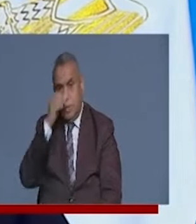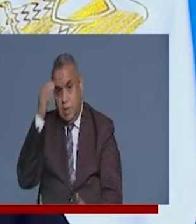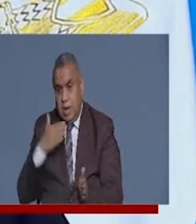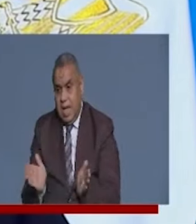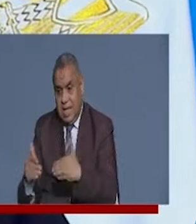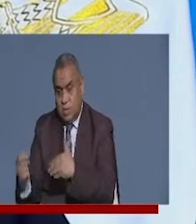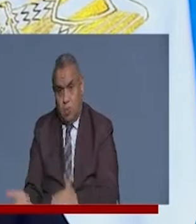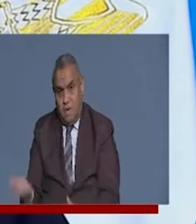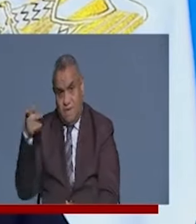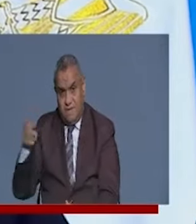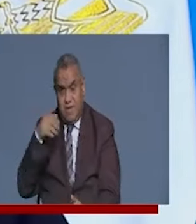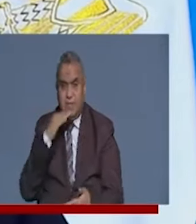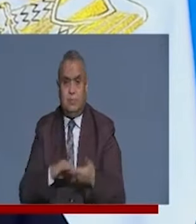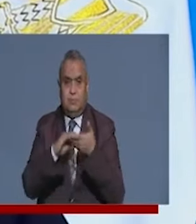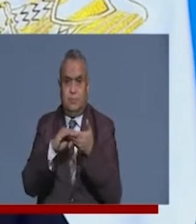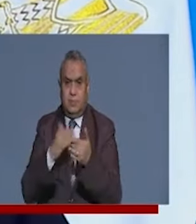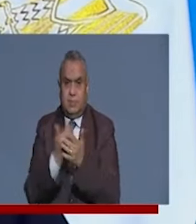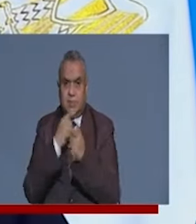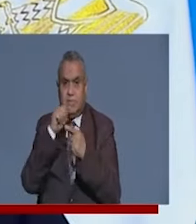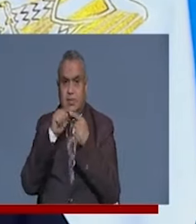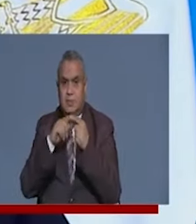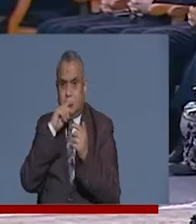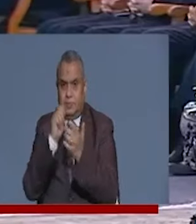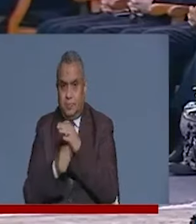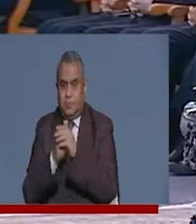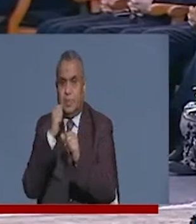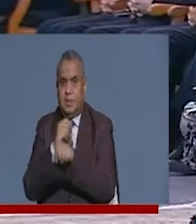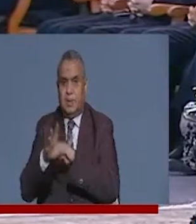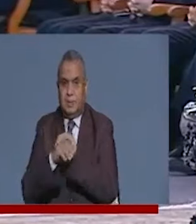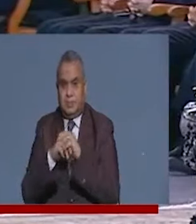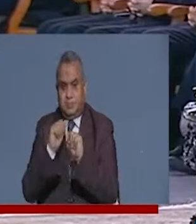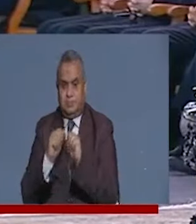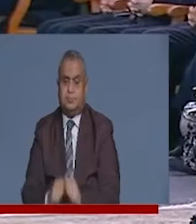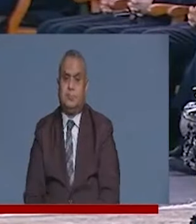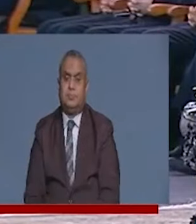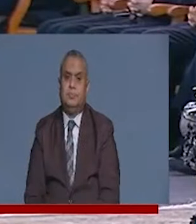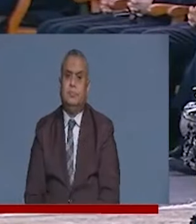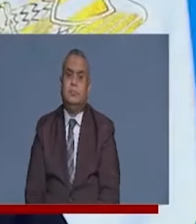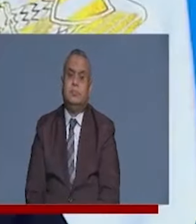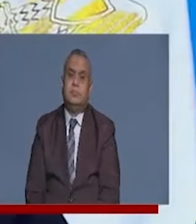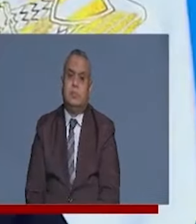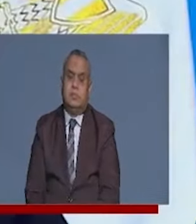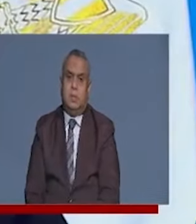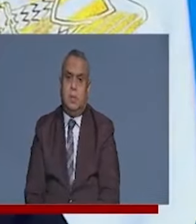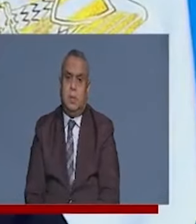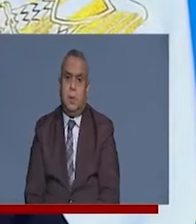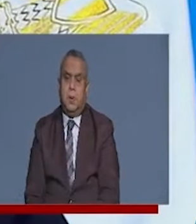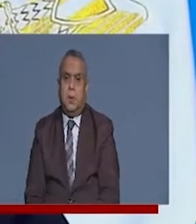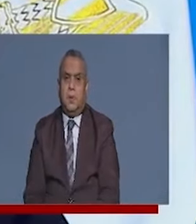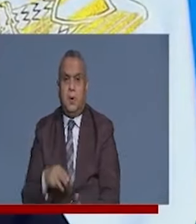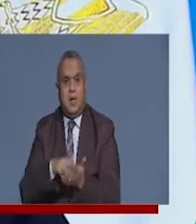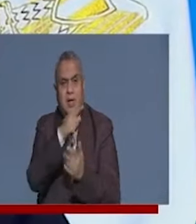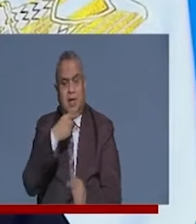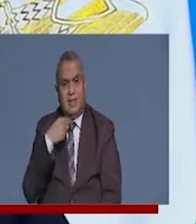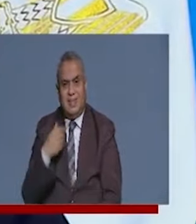كل ما هقدر. انا بتكلم في عوايد. انا فاهم، ما هو ده العوايد، ما هو ده اللي عشان كده وانا بتكلم عشان كده. فاللي حضرتك